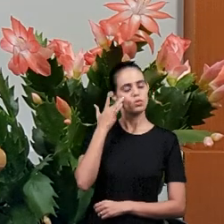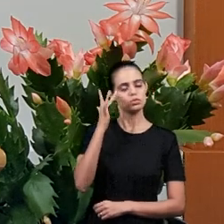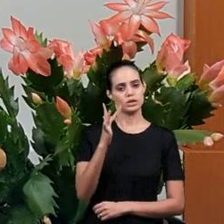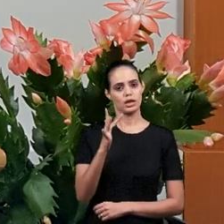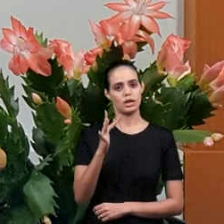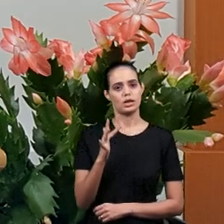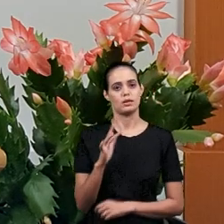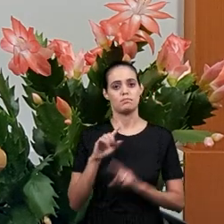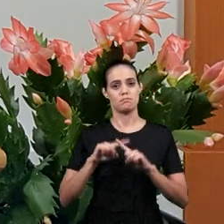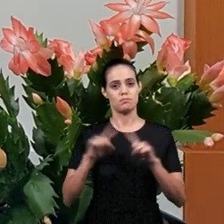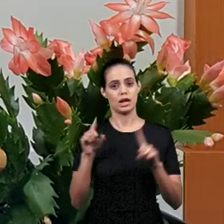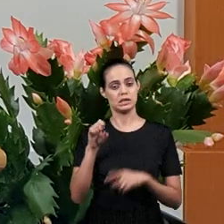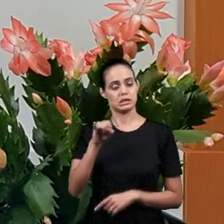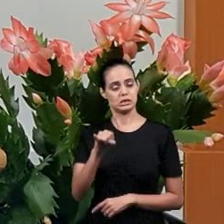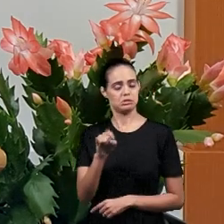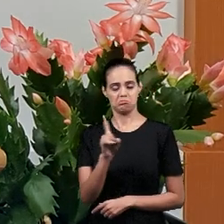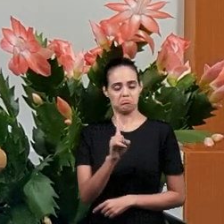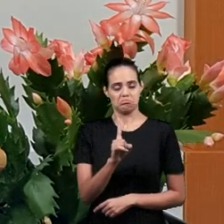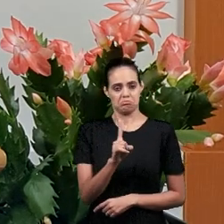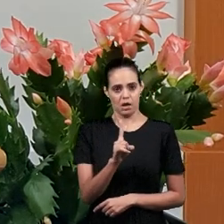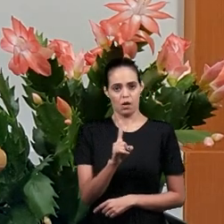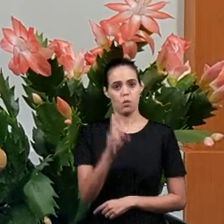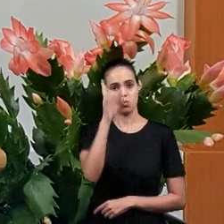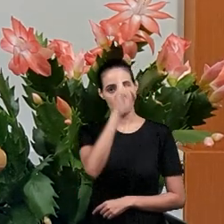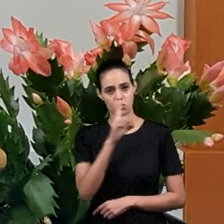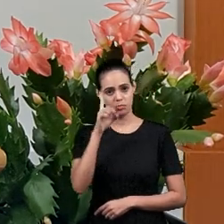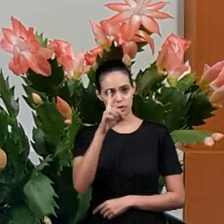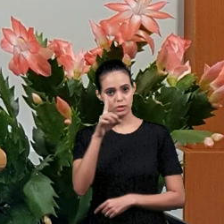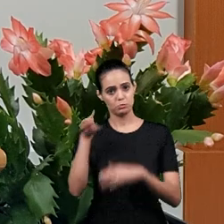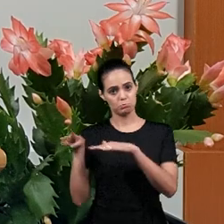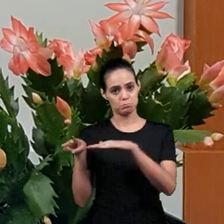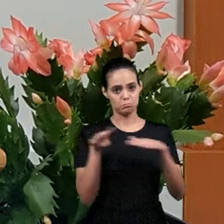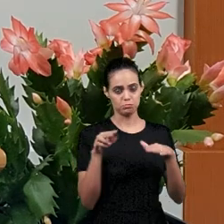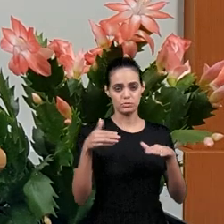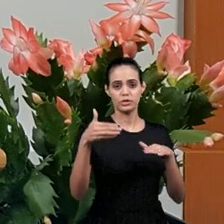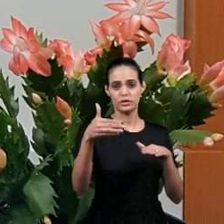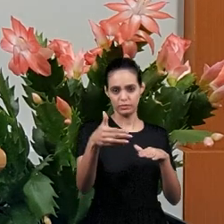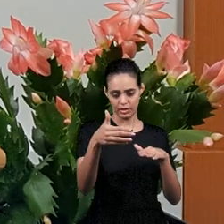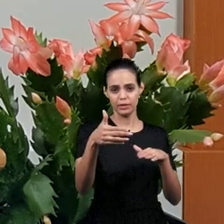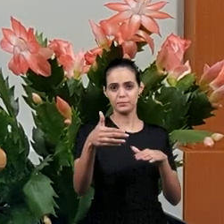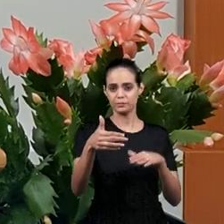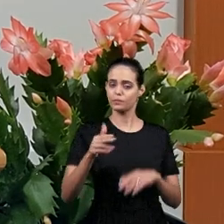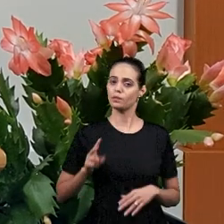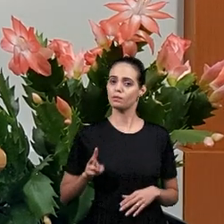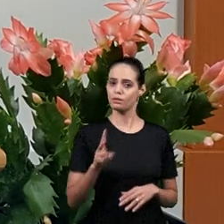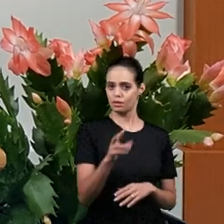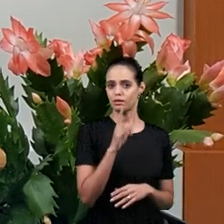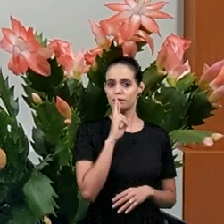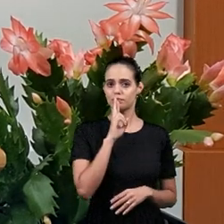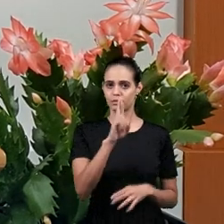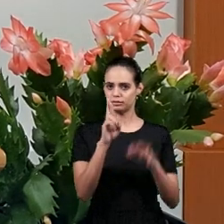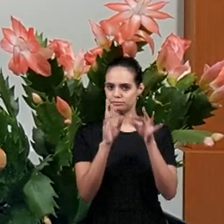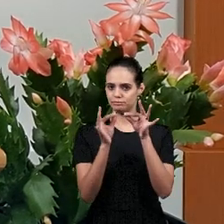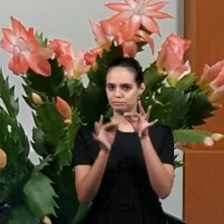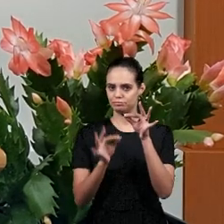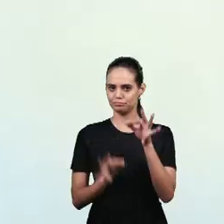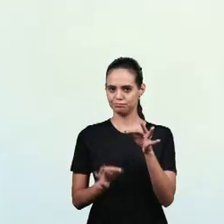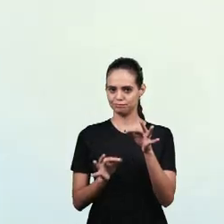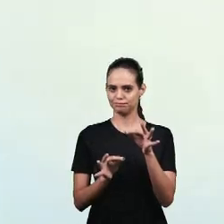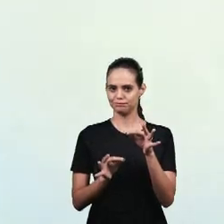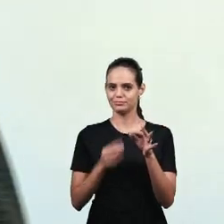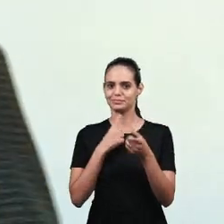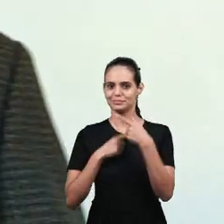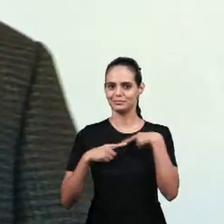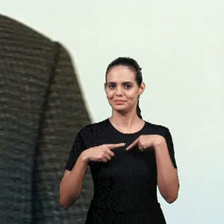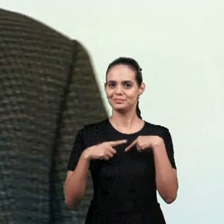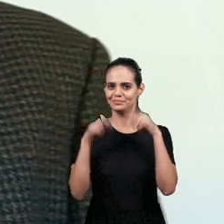Là, nous allons nous arrêter un peu plus dans les réponses en souhaitant à tous nos frères et sœurs la paix du Seigneur. Mes frères et sœurs, je veux saluer à tous dans la